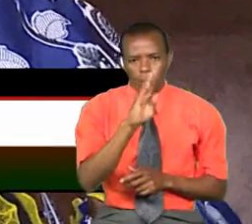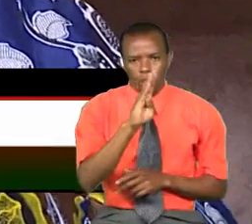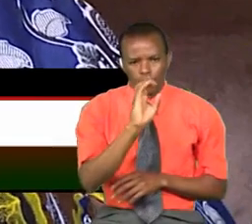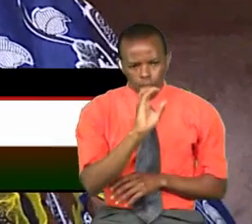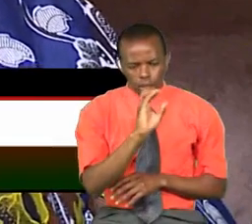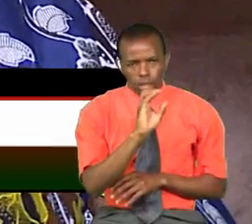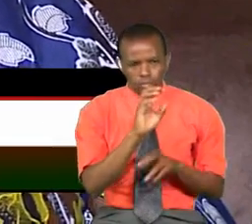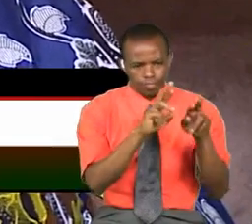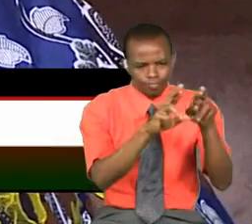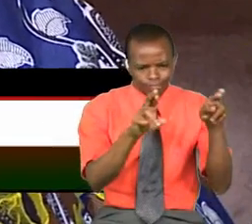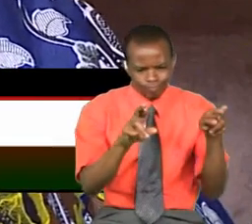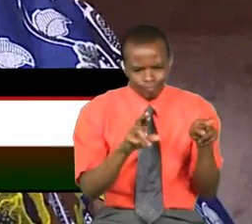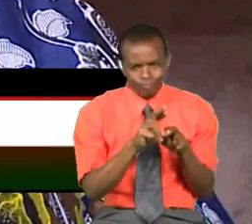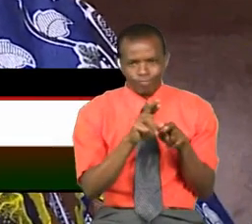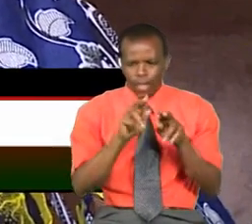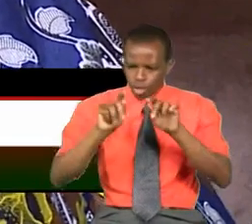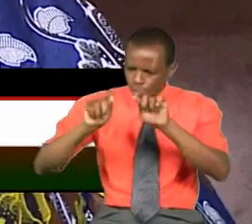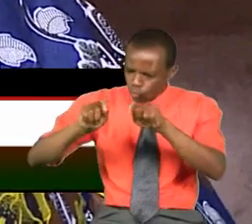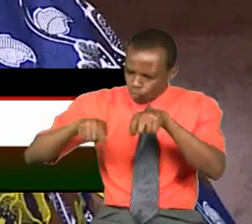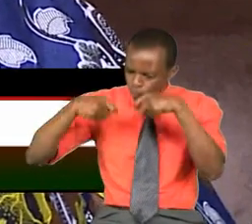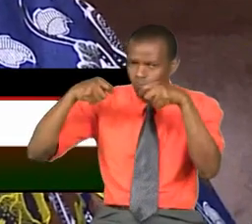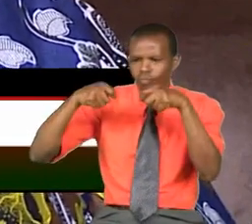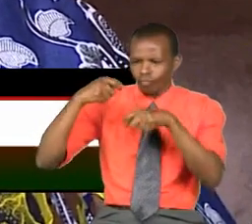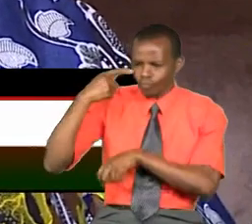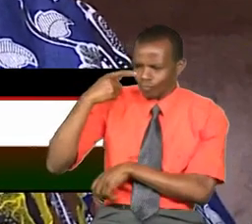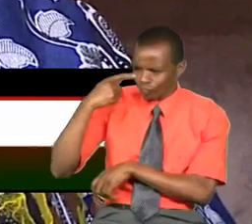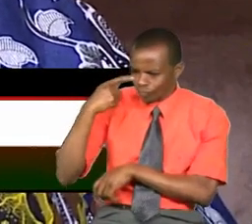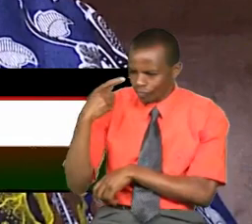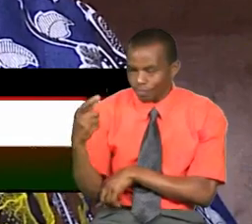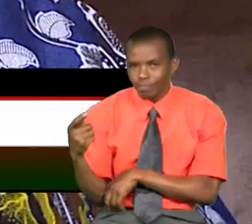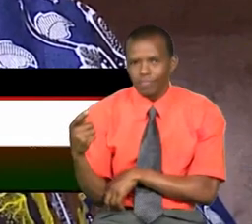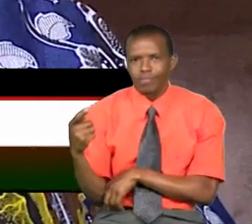House, vile viatu, nikaona mara